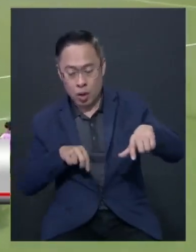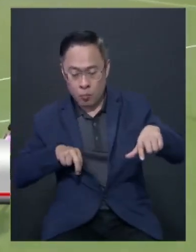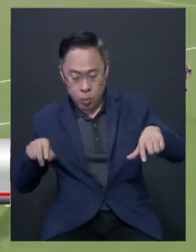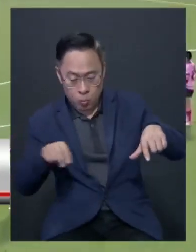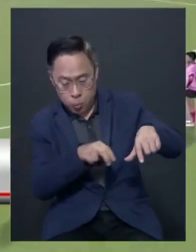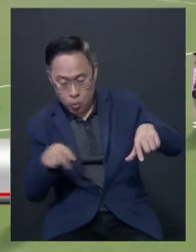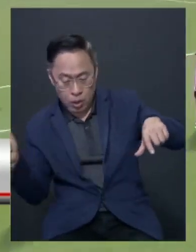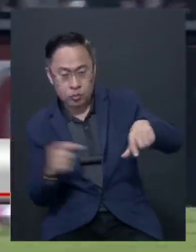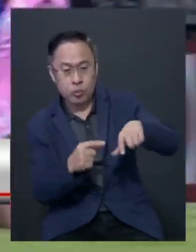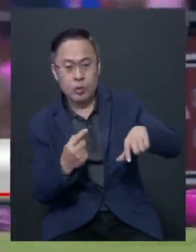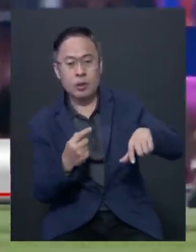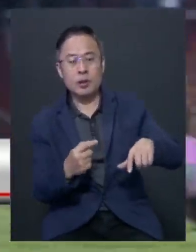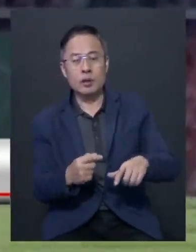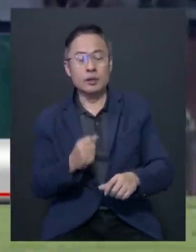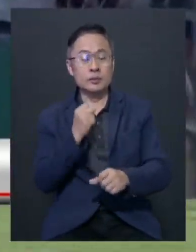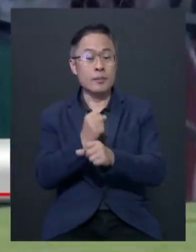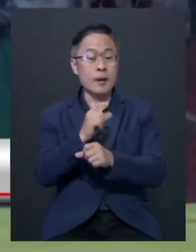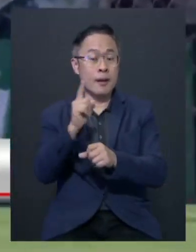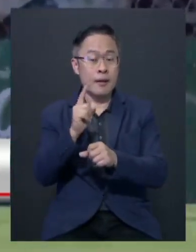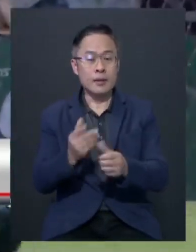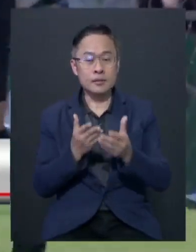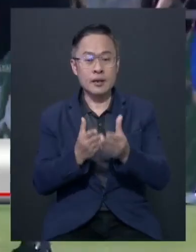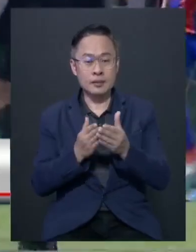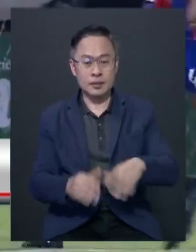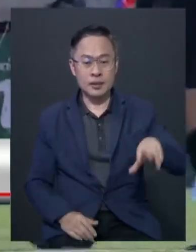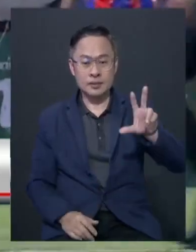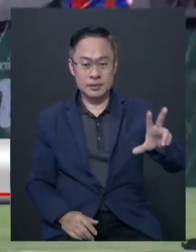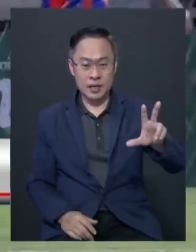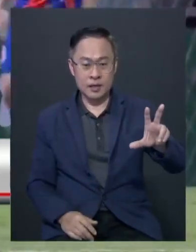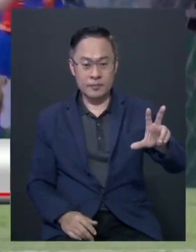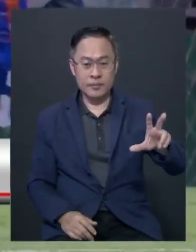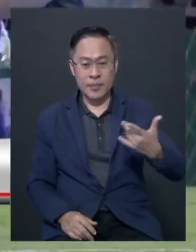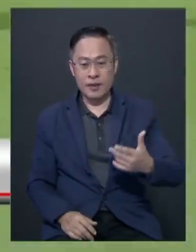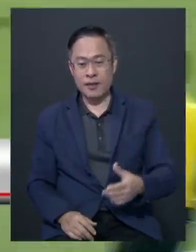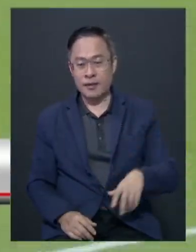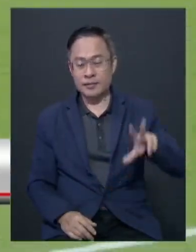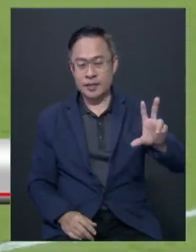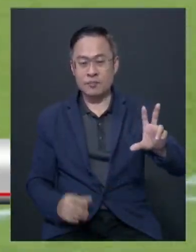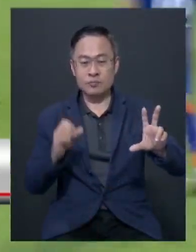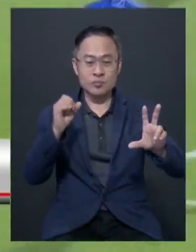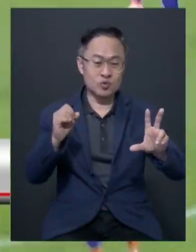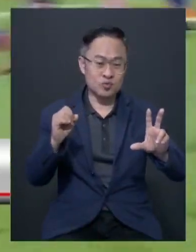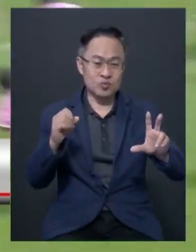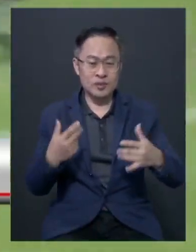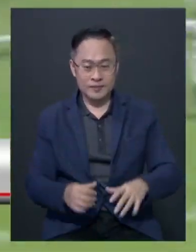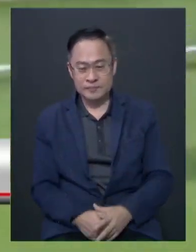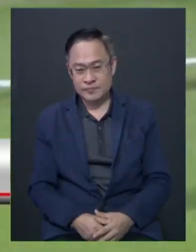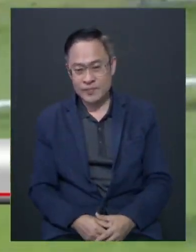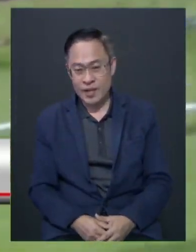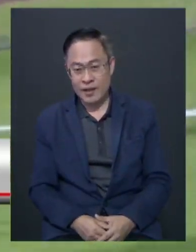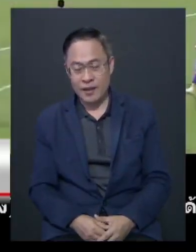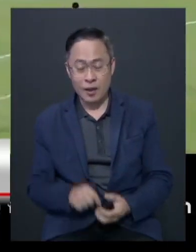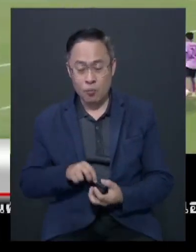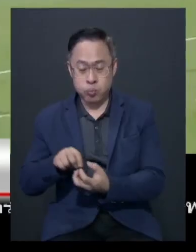ยครับ3ประตูต่อ0จากบดินทร์ผาลาแล้วดูท่าดีใจซะหน่อย ขอเสียงหน่อยขอเสียงห